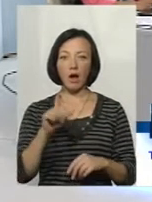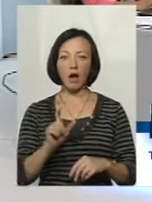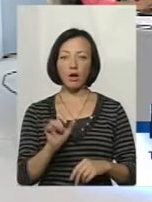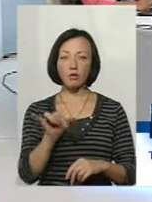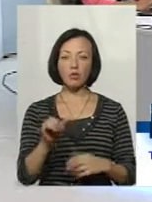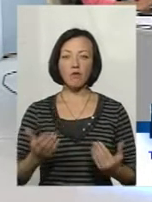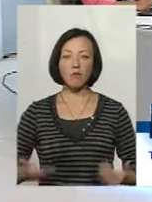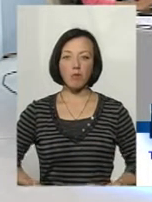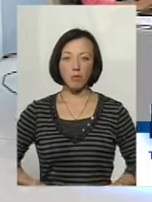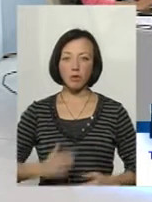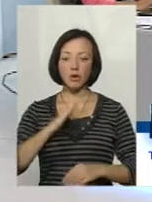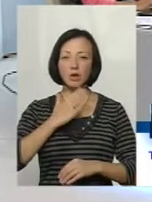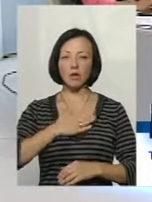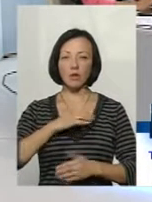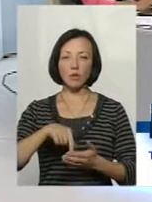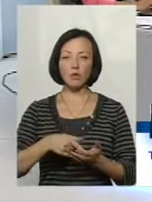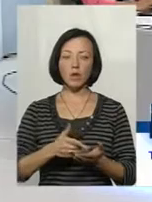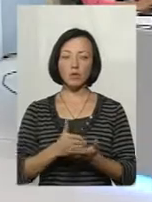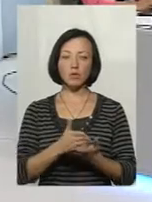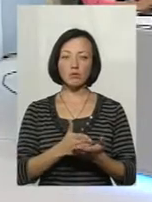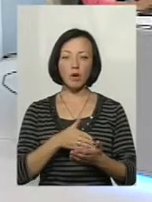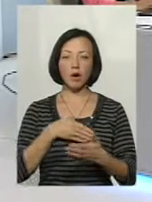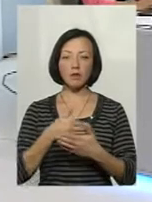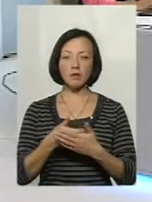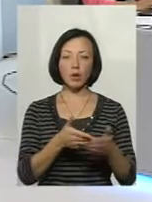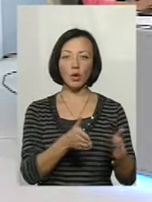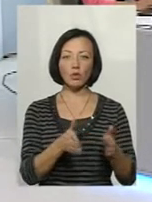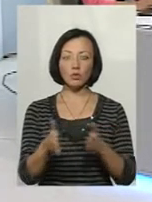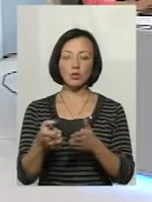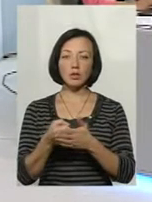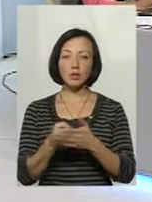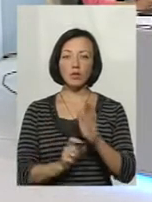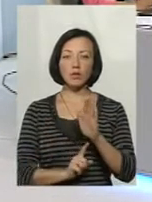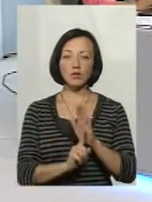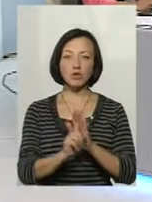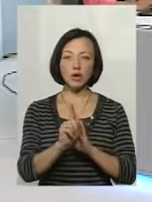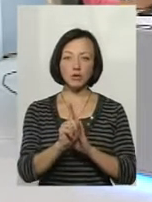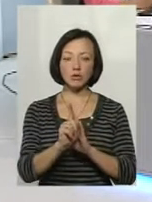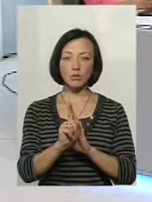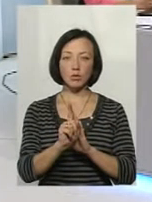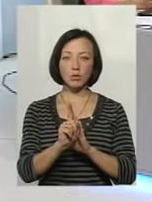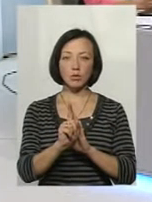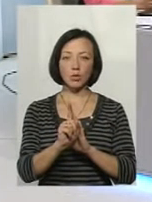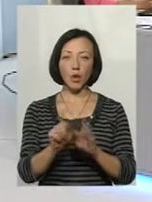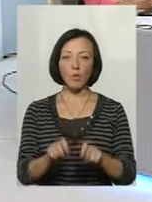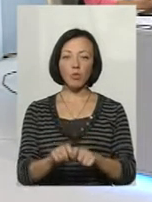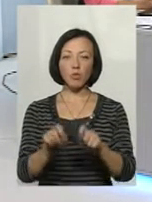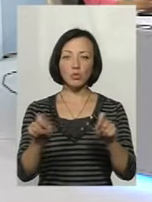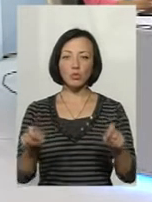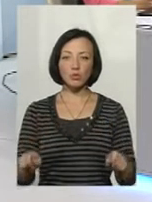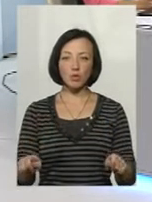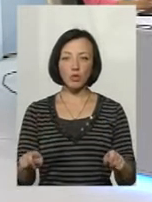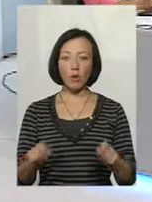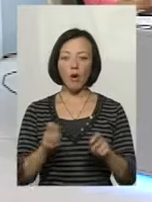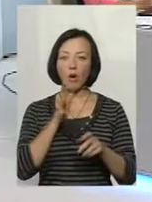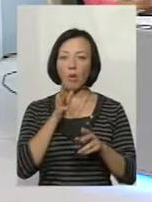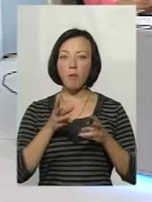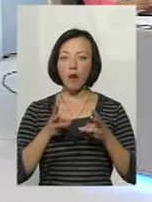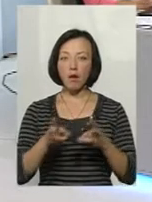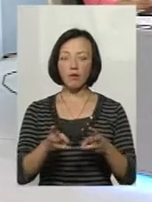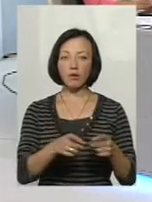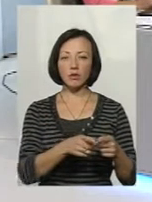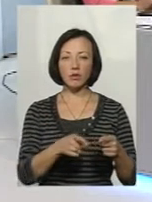побуті. Наші комунальні служби активно готуються до початку вже пуску того опалювального